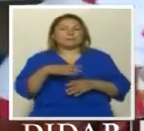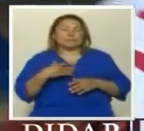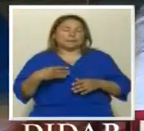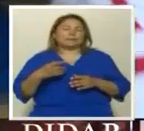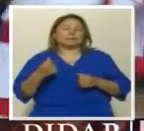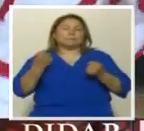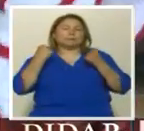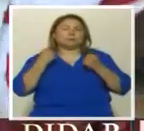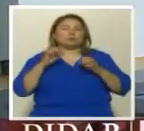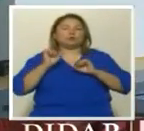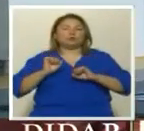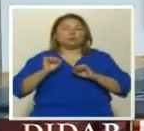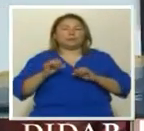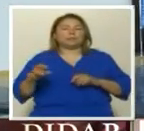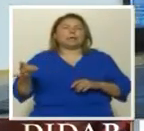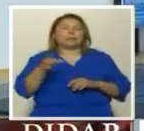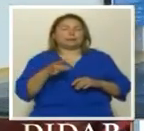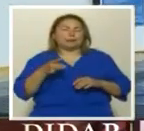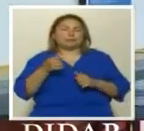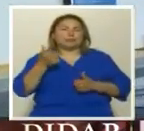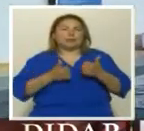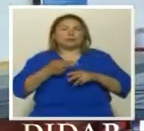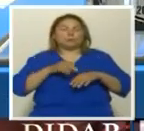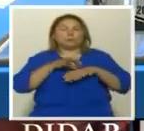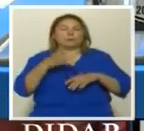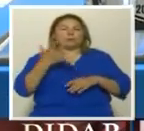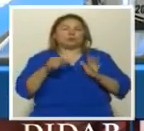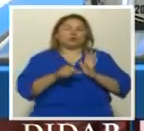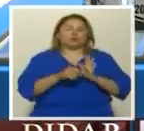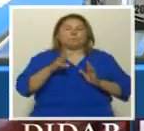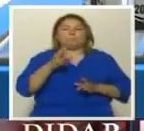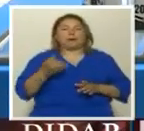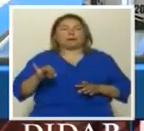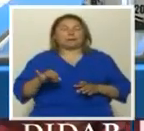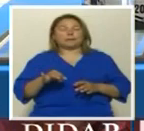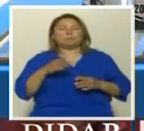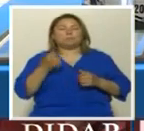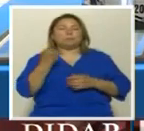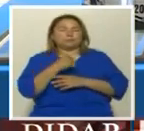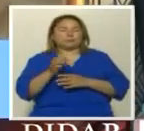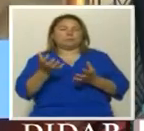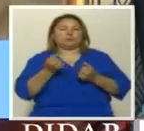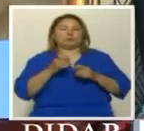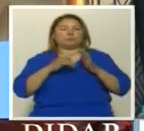будут защищать честь района на региональных соревнованиях, которые пройдут 5-6 мая. Победители области